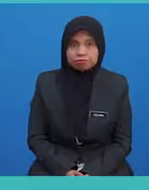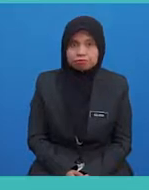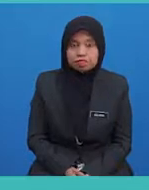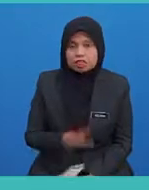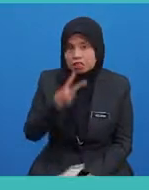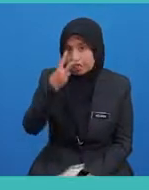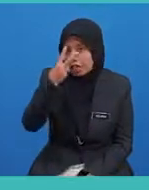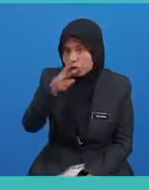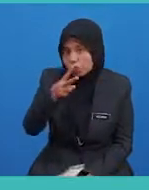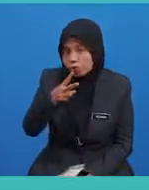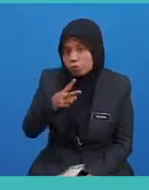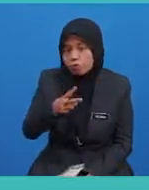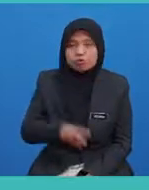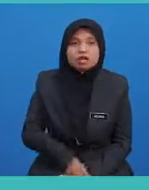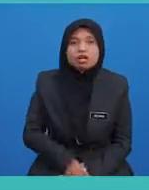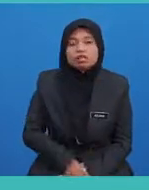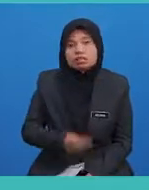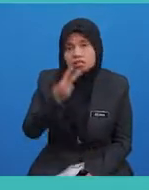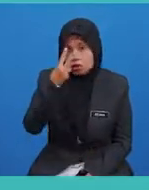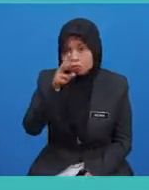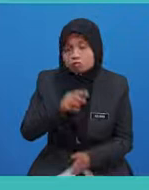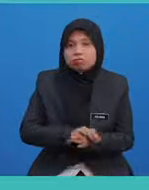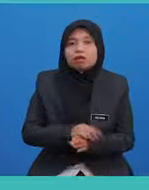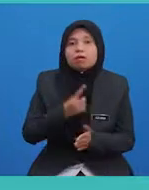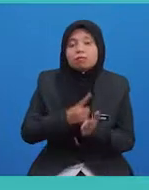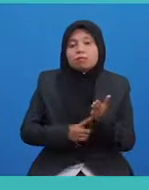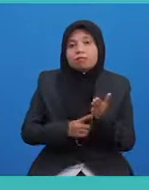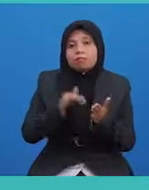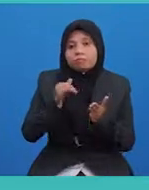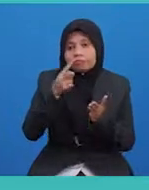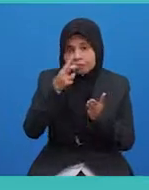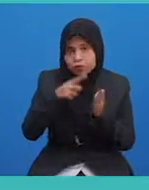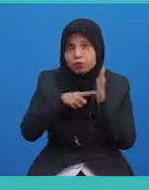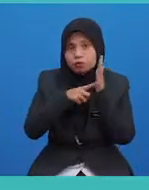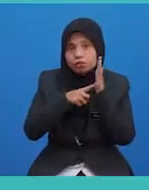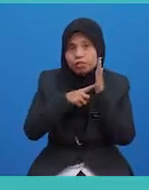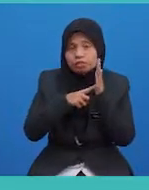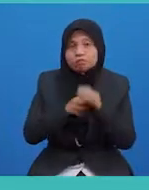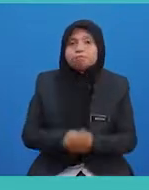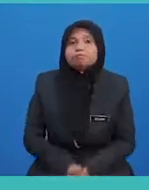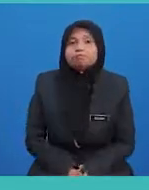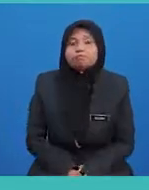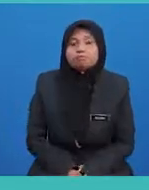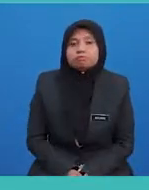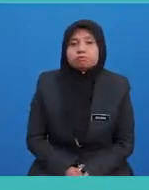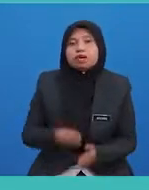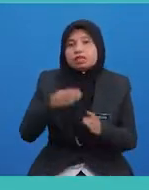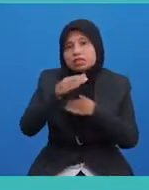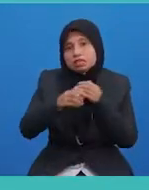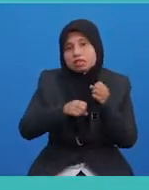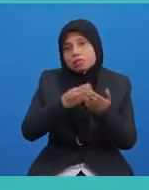Lihat graf bar ini dan buat analisis pola perubahan bagi kadar pertumbuhan ekonomi ASEAN terpilih bagi